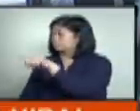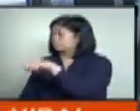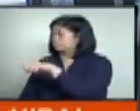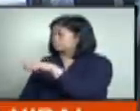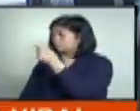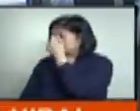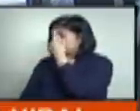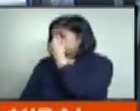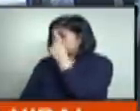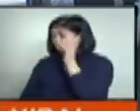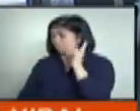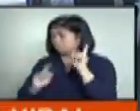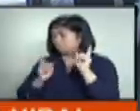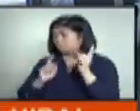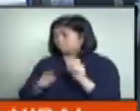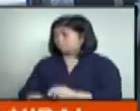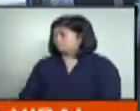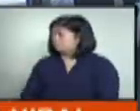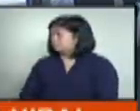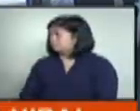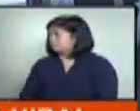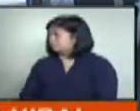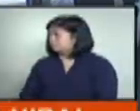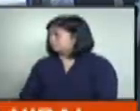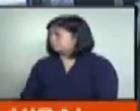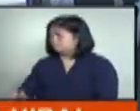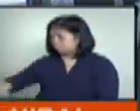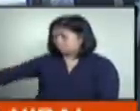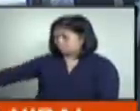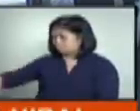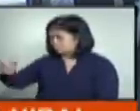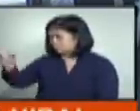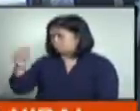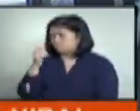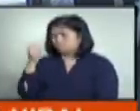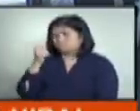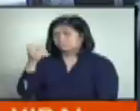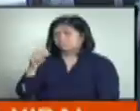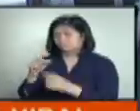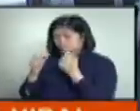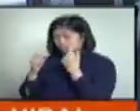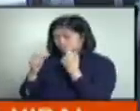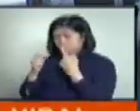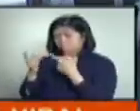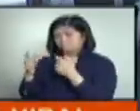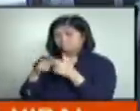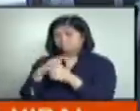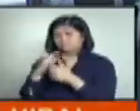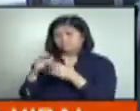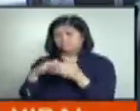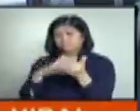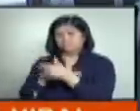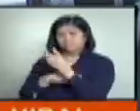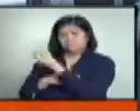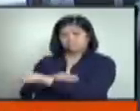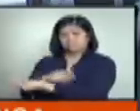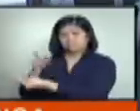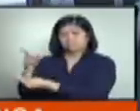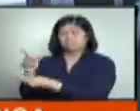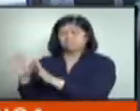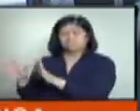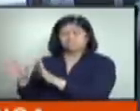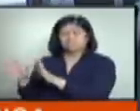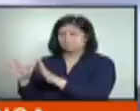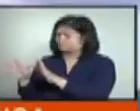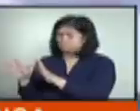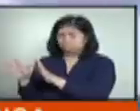na naiintindihan niyo po yung mga pag-uusap? Hindi, o, hindi ikaw Sarah, silang sa likod. Naiintindihan niyo, nauna pala nag-advance dito sa inyo. Sir, huwag